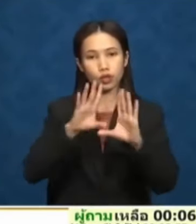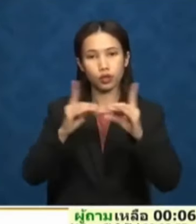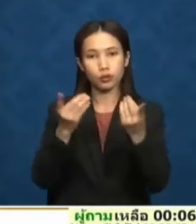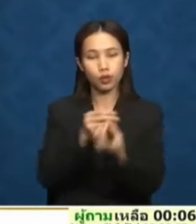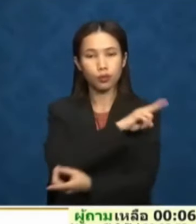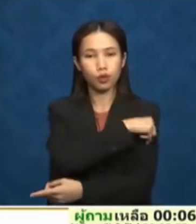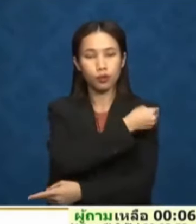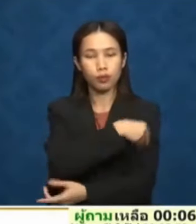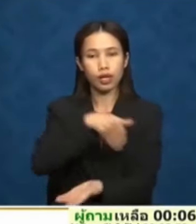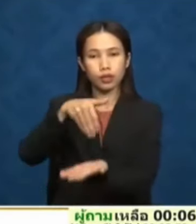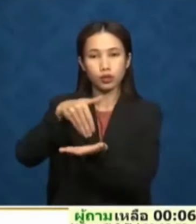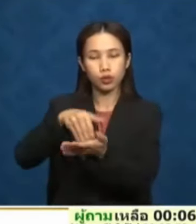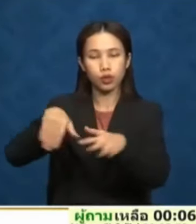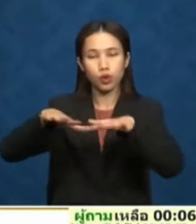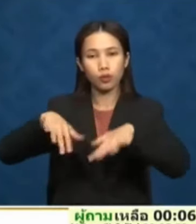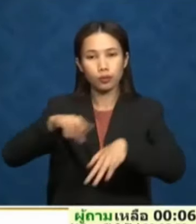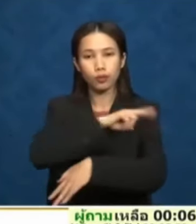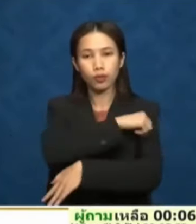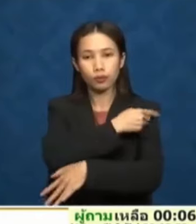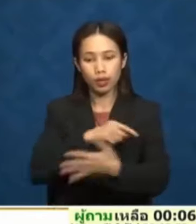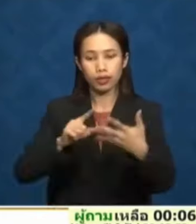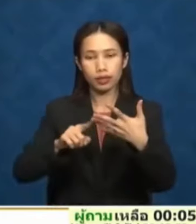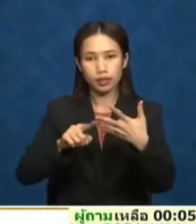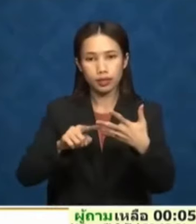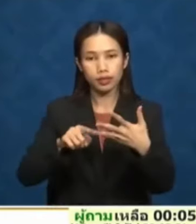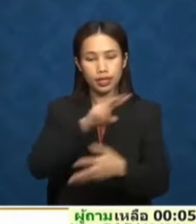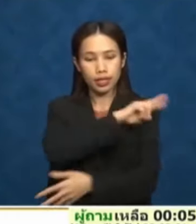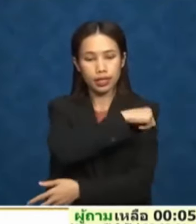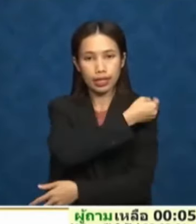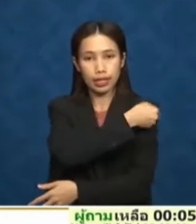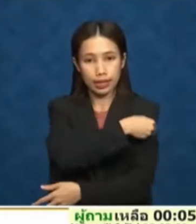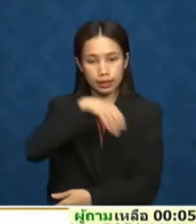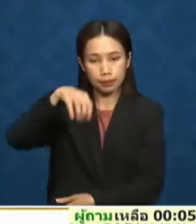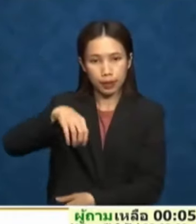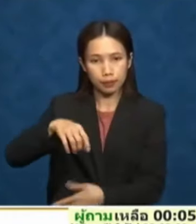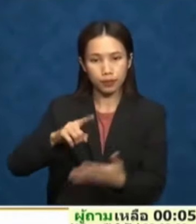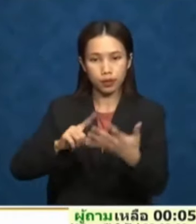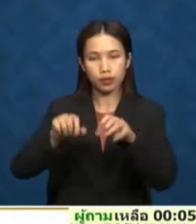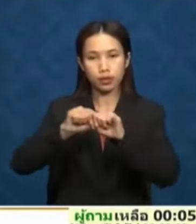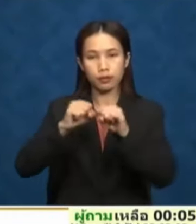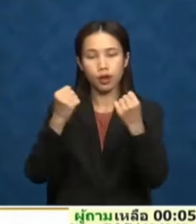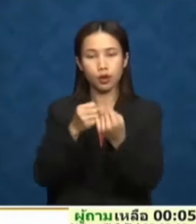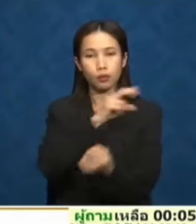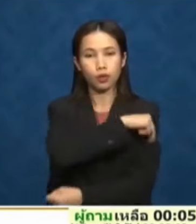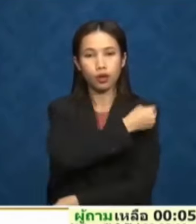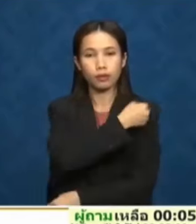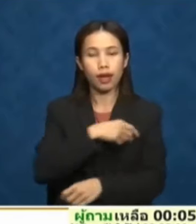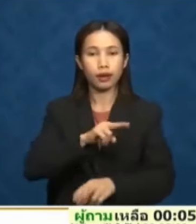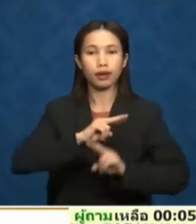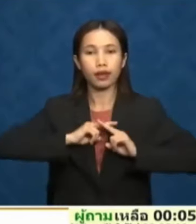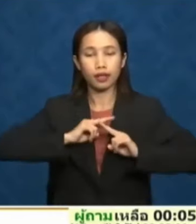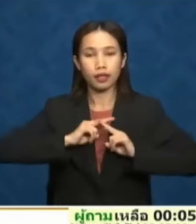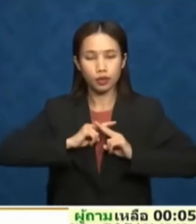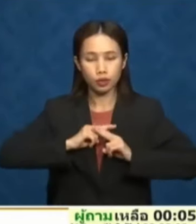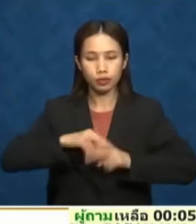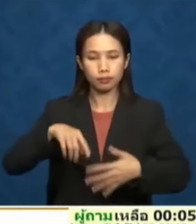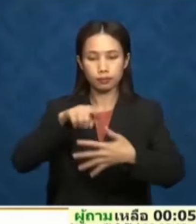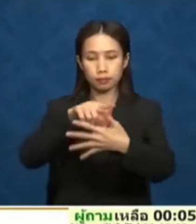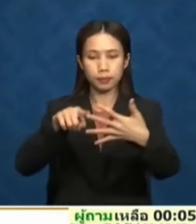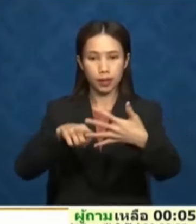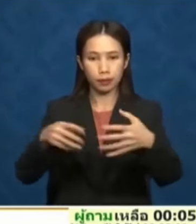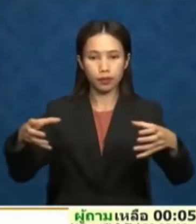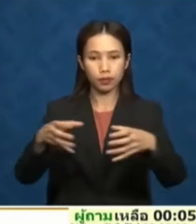โรงพยาบาลทั่วไปสมาคมคลินิกชุมชนอบอุ่นและสมาคมโรงพยาบาลเอกชนได้จัดตั้ง provider